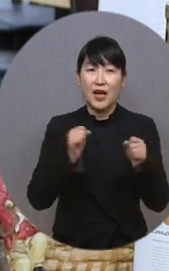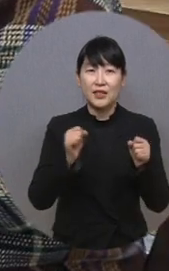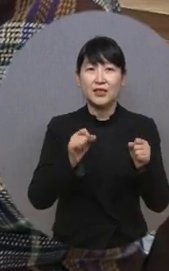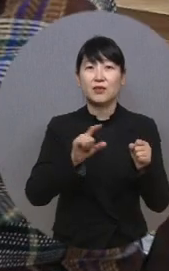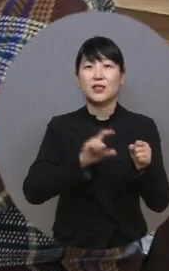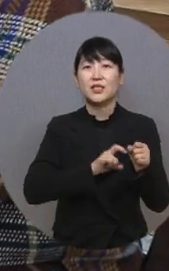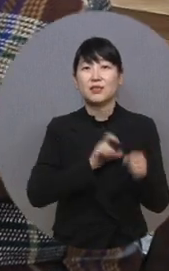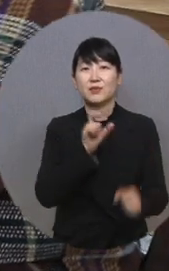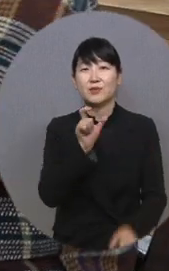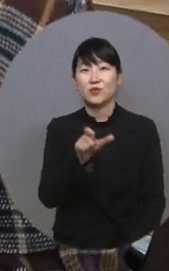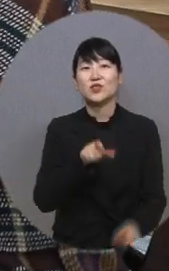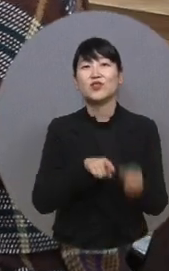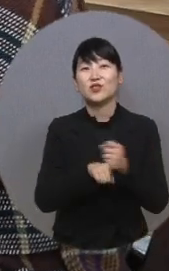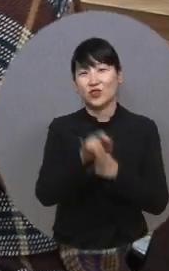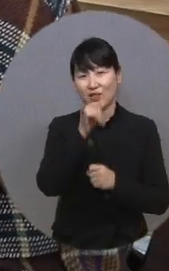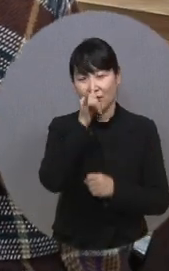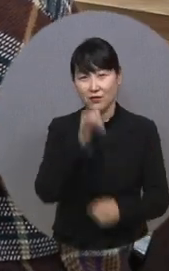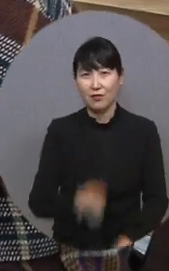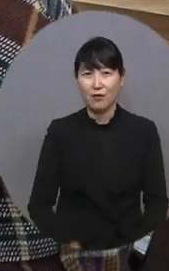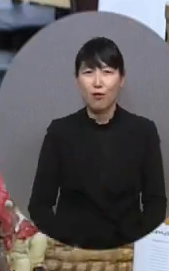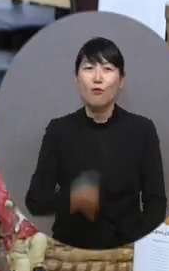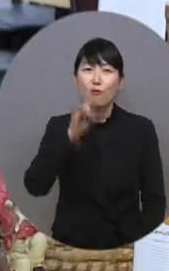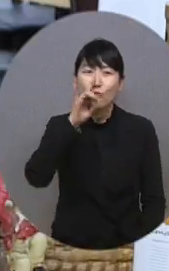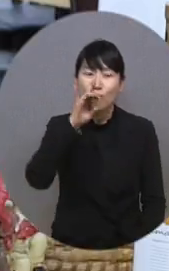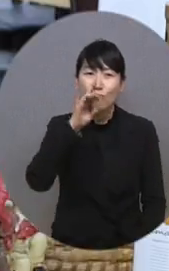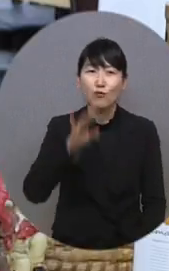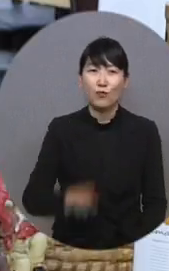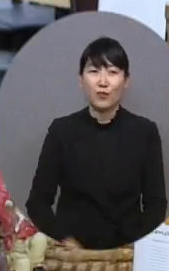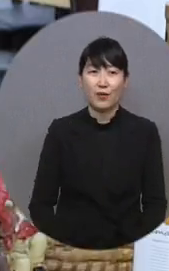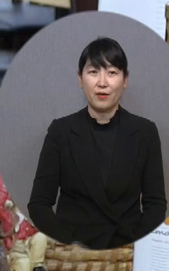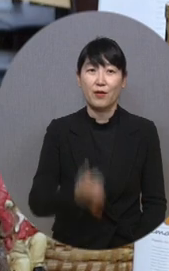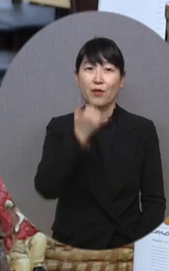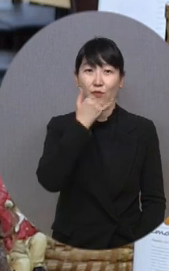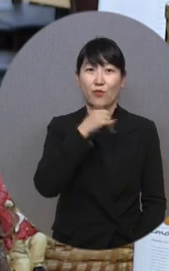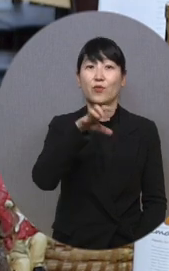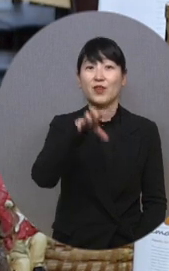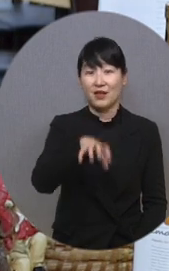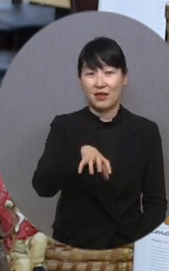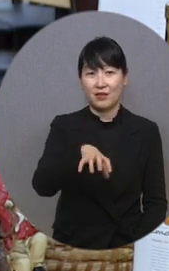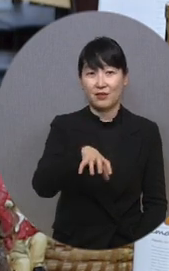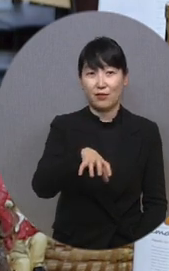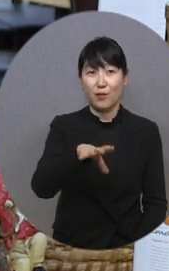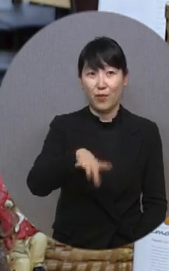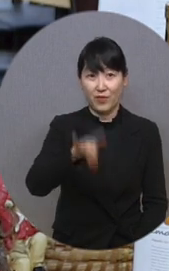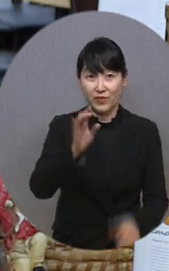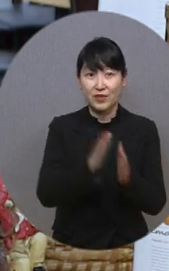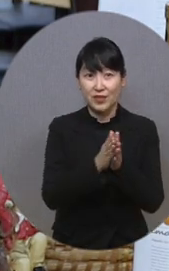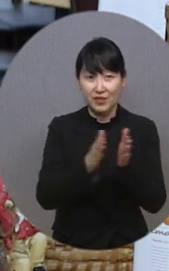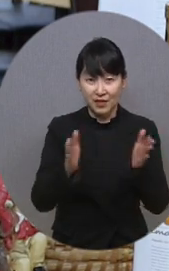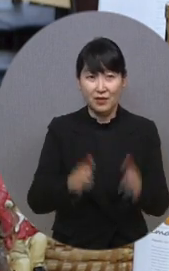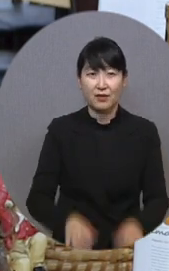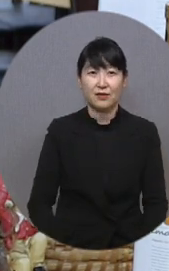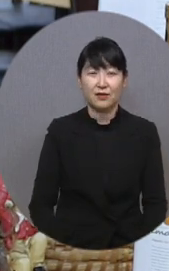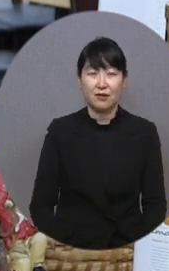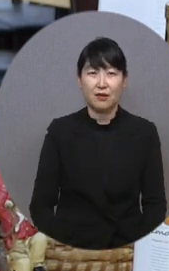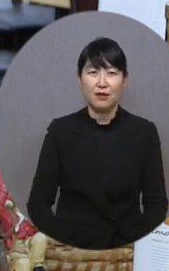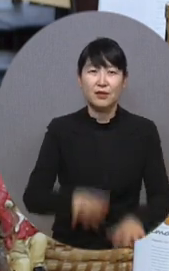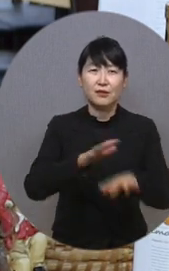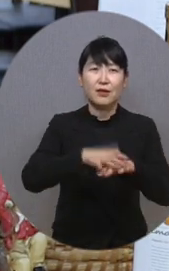이유가 있습니다. 네네. 그게 너무 궁금했어요. 원래 이게 독일에서 유래가 됐는데요. 네. 독일에서 이제 한해 농사를